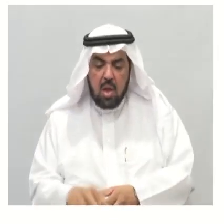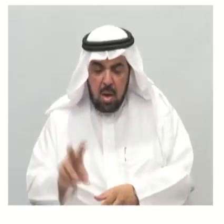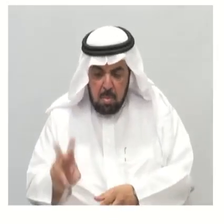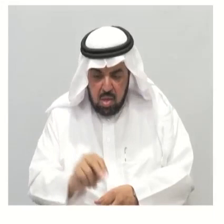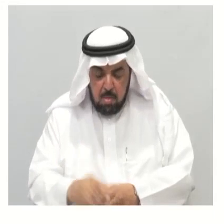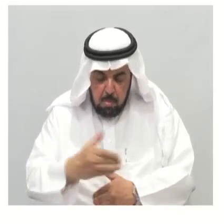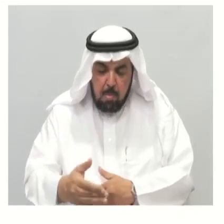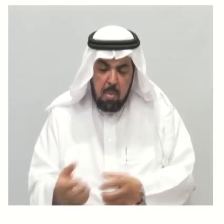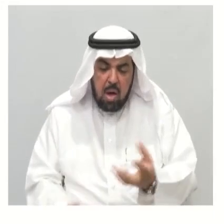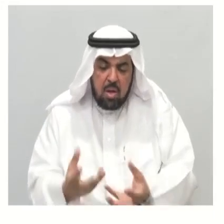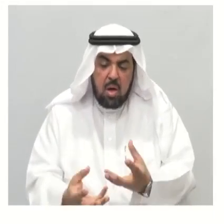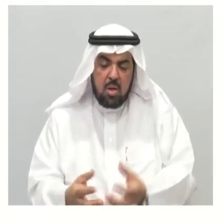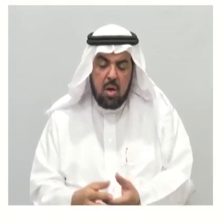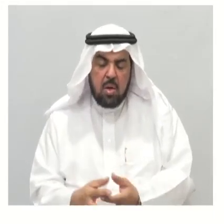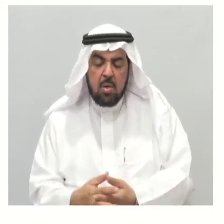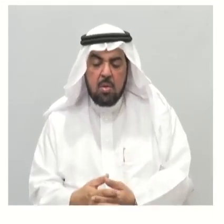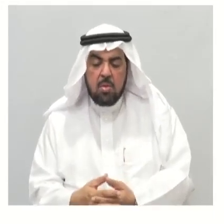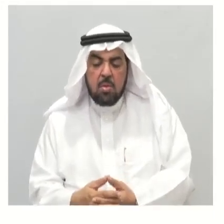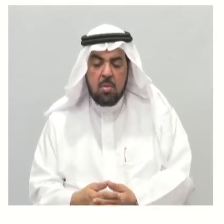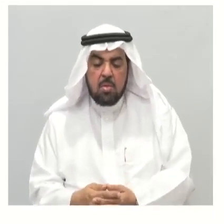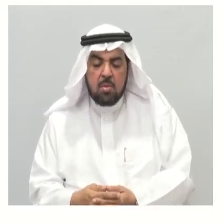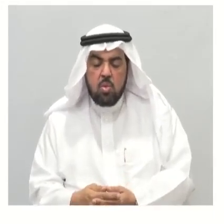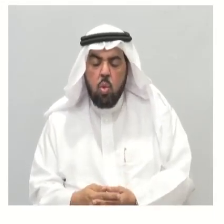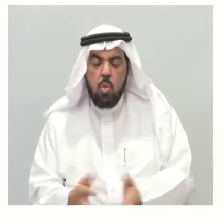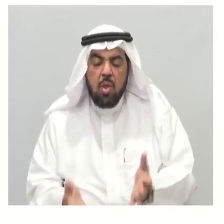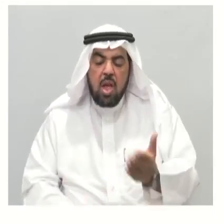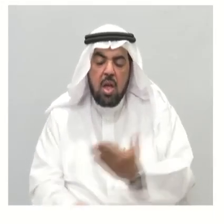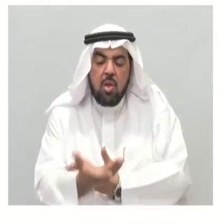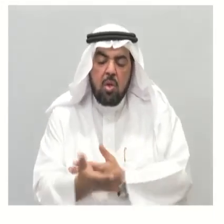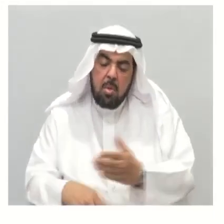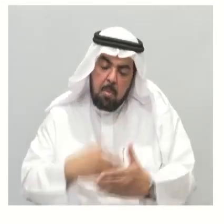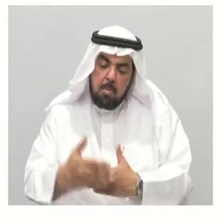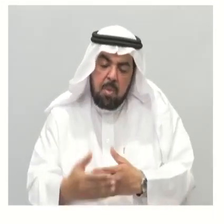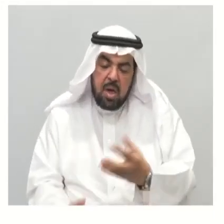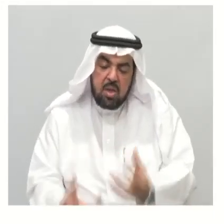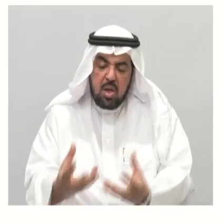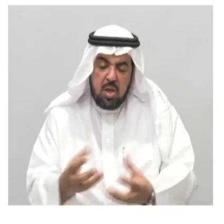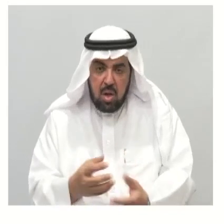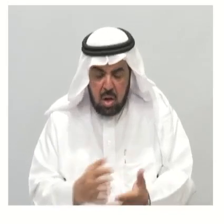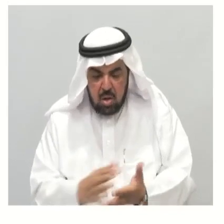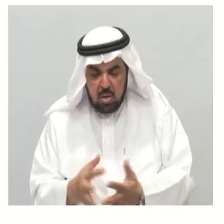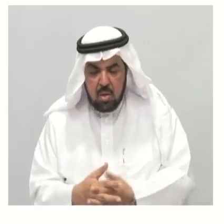مثل شكله بعد الاحتراق؟ وماذا ينتج بعد الاحتراق؟